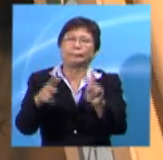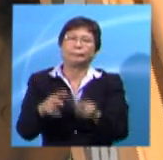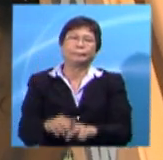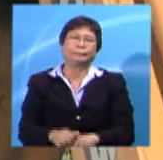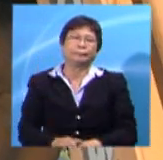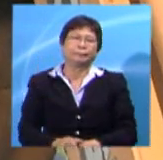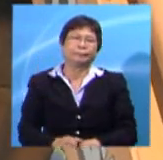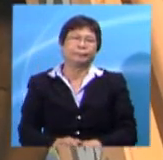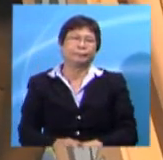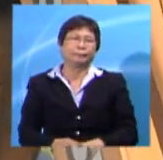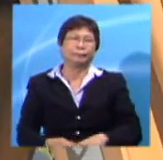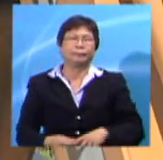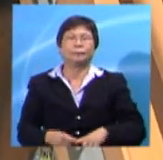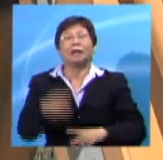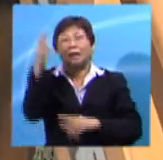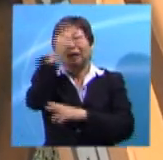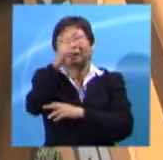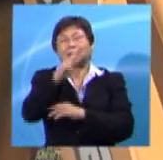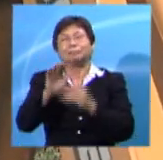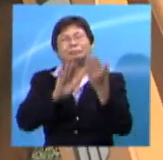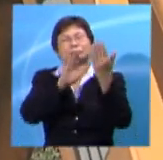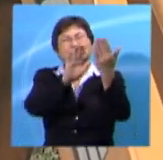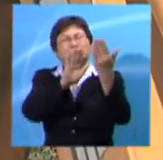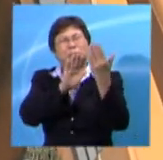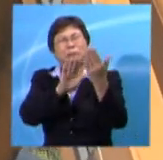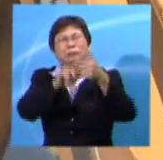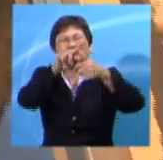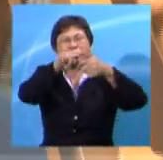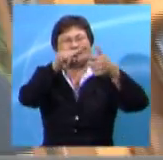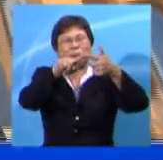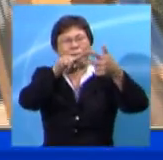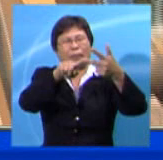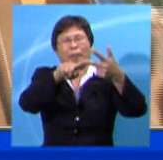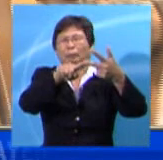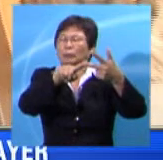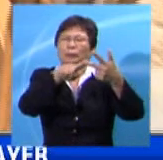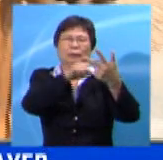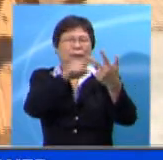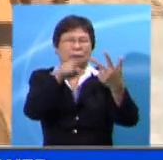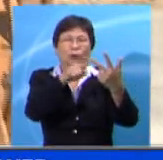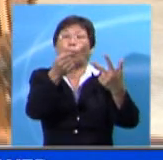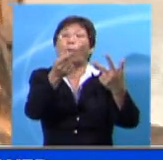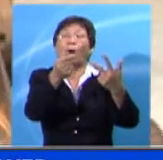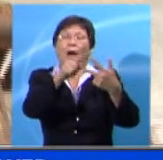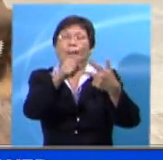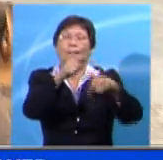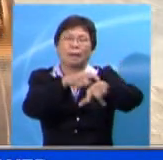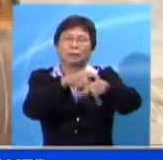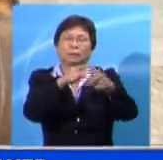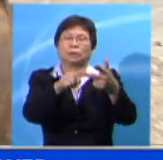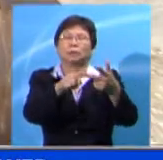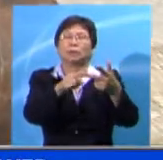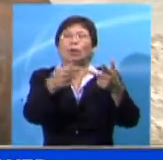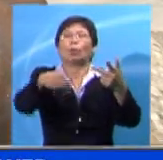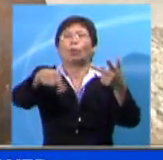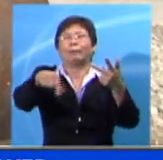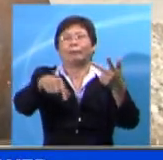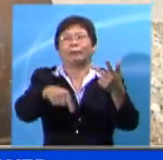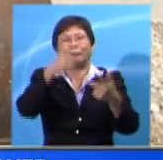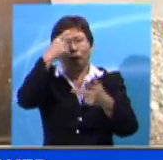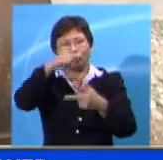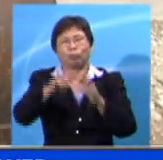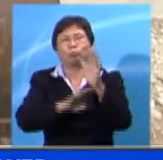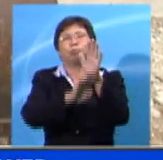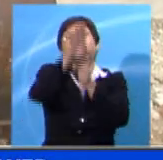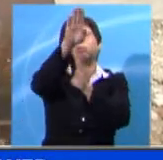lalu jelasnya kerajaan berhadapan dengan tiga cabaran utama iaitu kos masa dan kualiti bagi